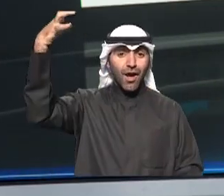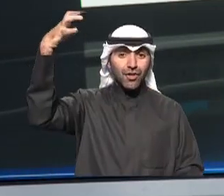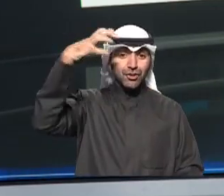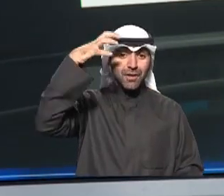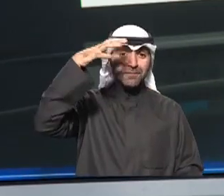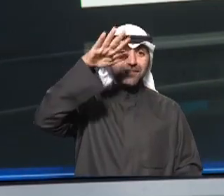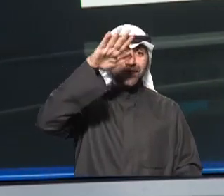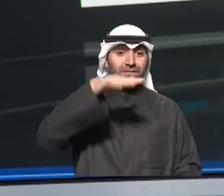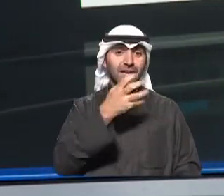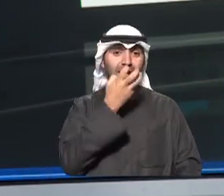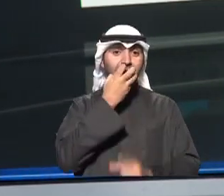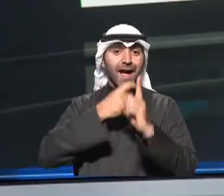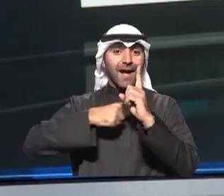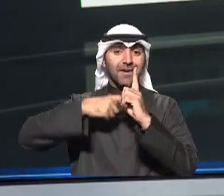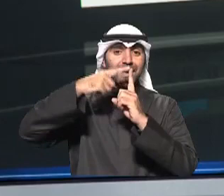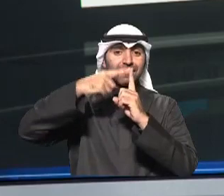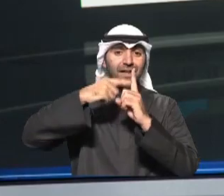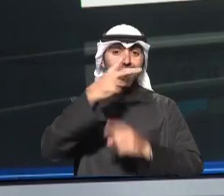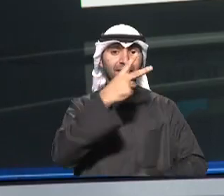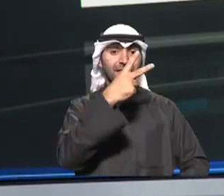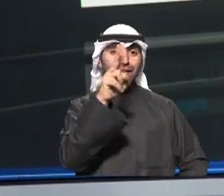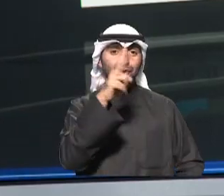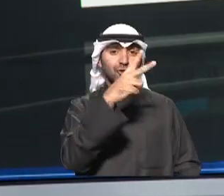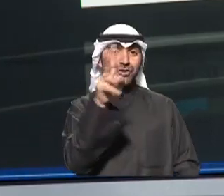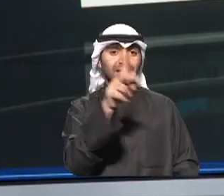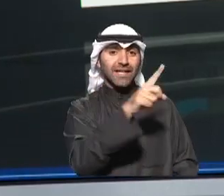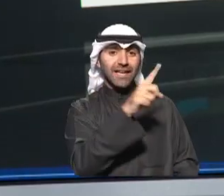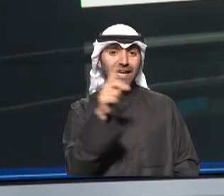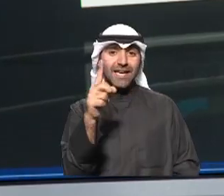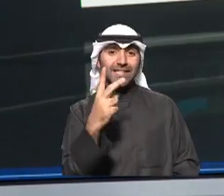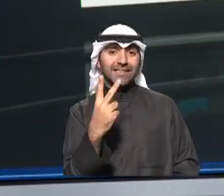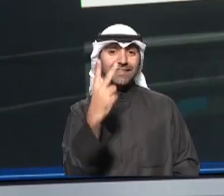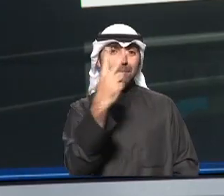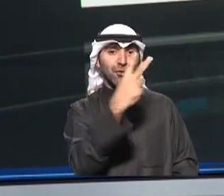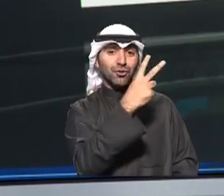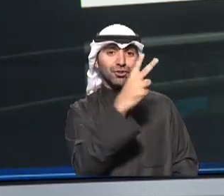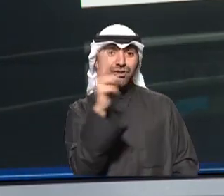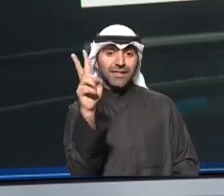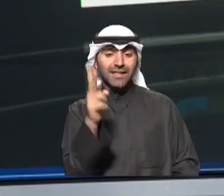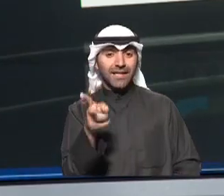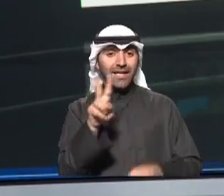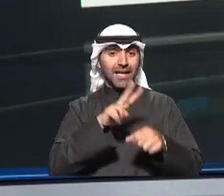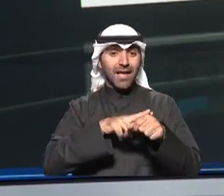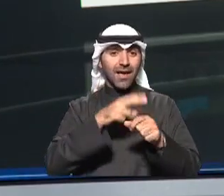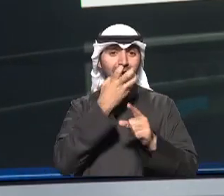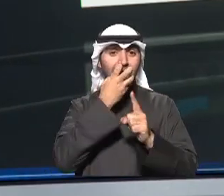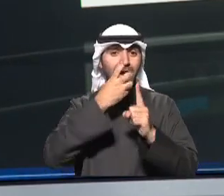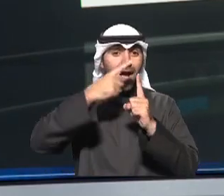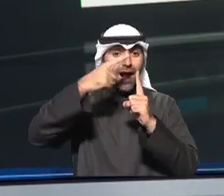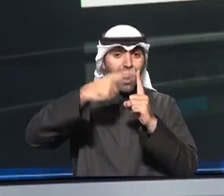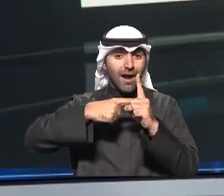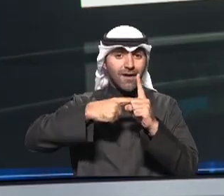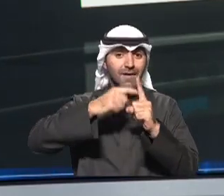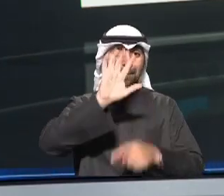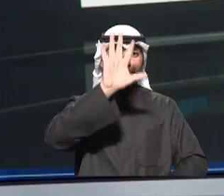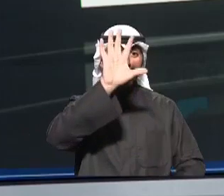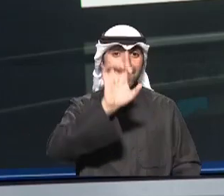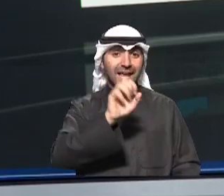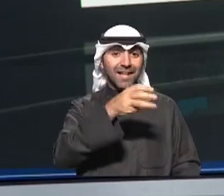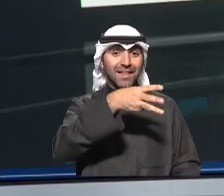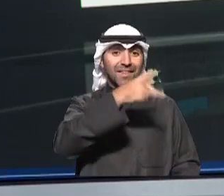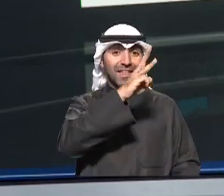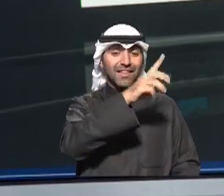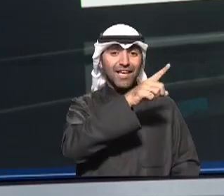بين 22 إلى 27 درجة مئوية يوم الجمعة، وأدنى حرارة متوقع أنها تكون ما بين 13 إلى 15